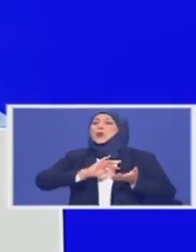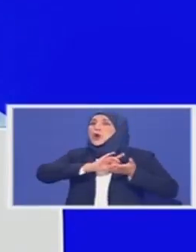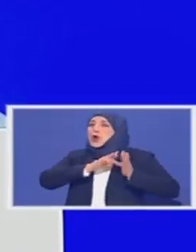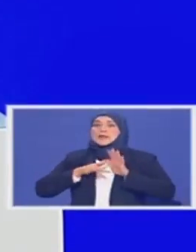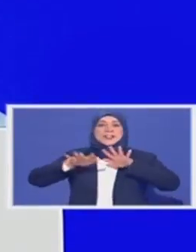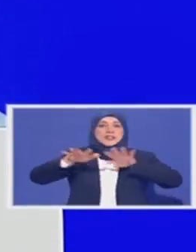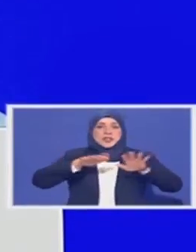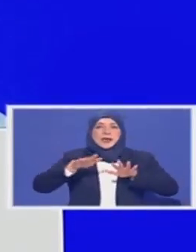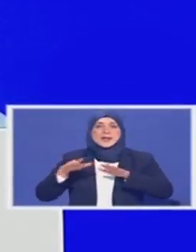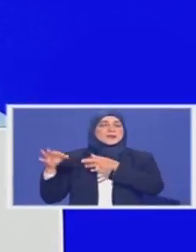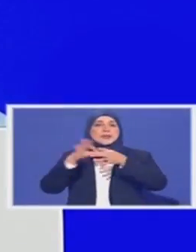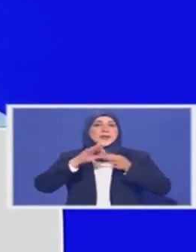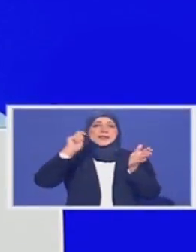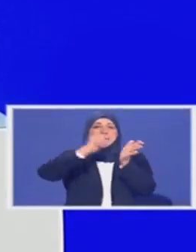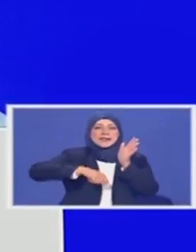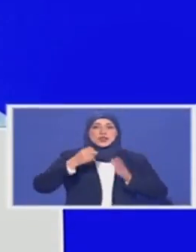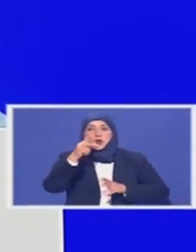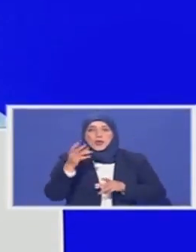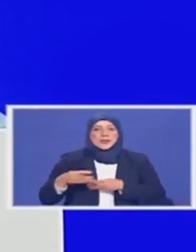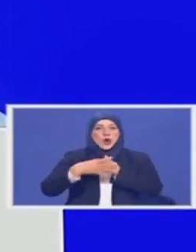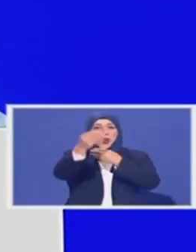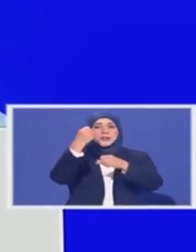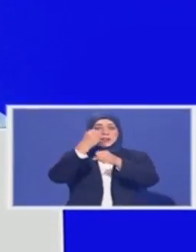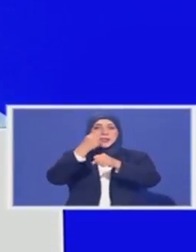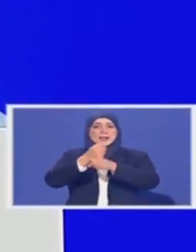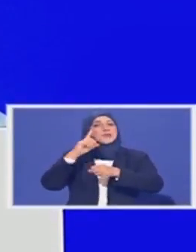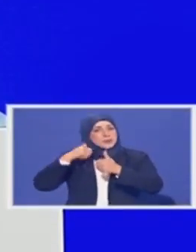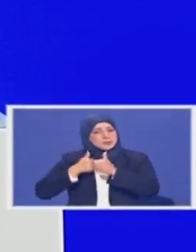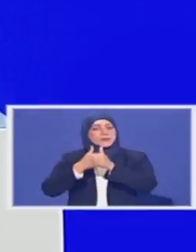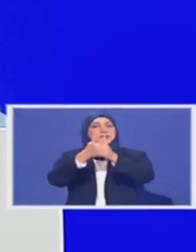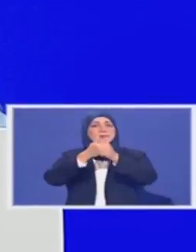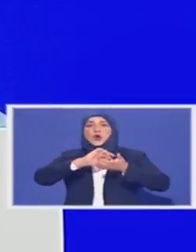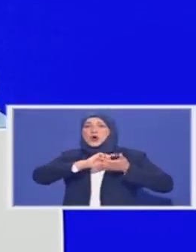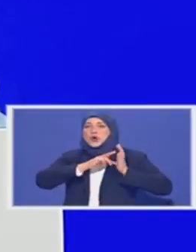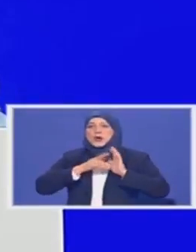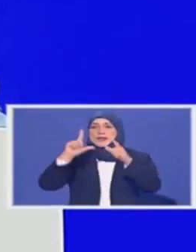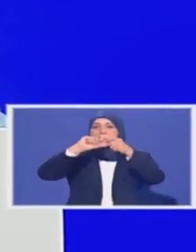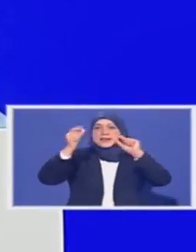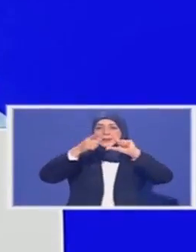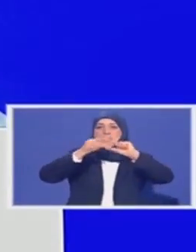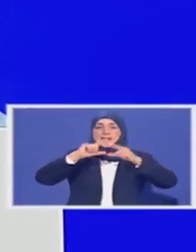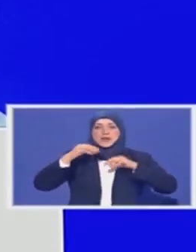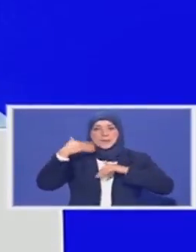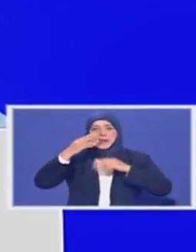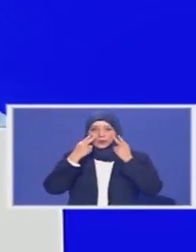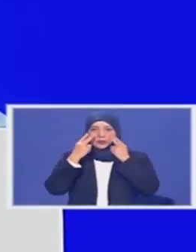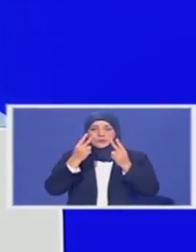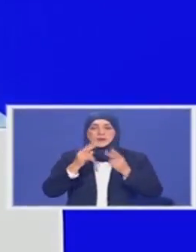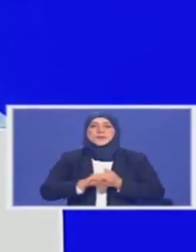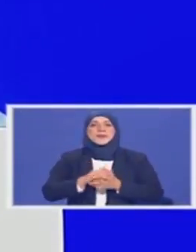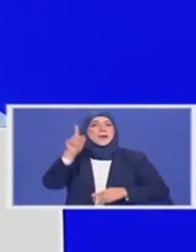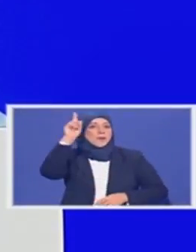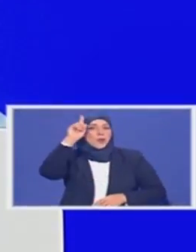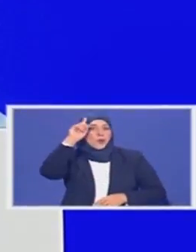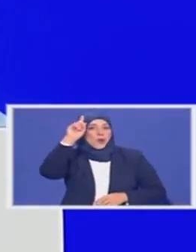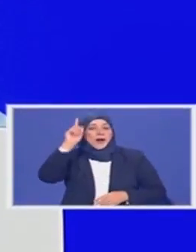والإجراءات بالنسبة للتراخيص، واتباعا بعد ذلك كل التفاصيل. علاش الحجر